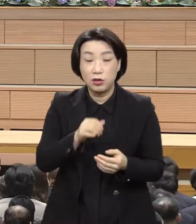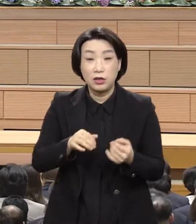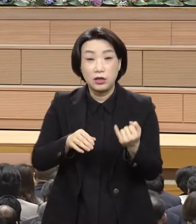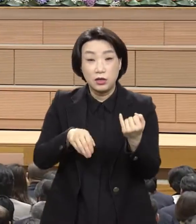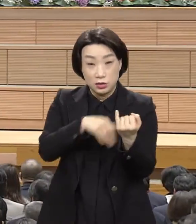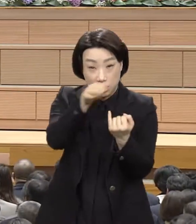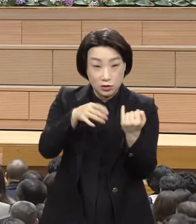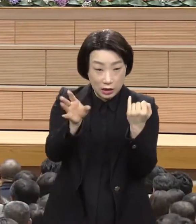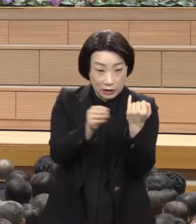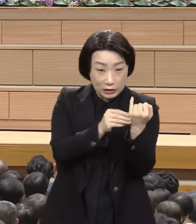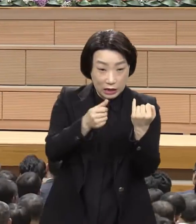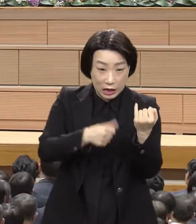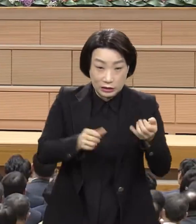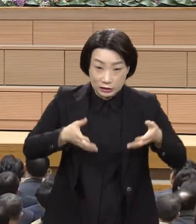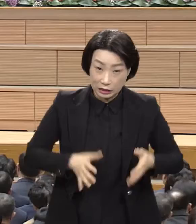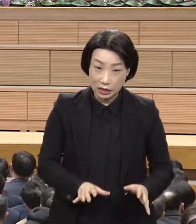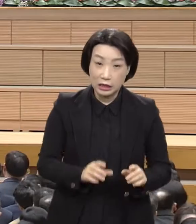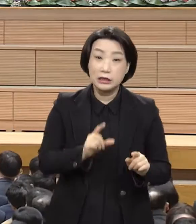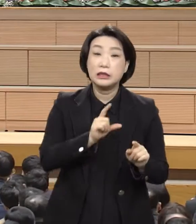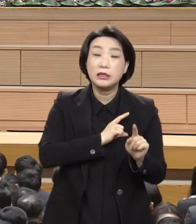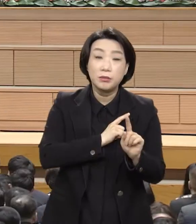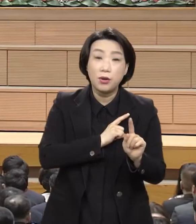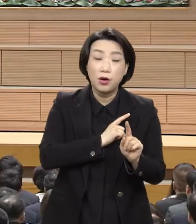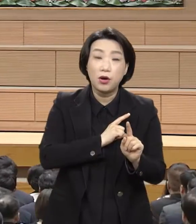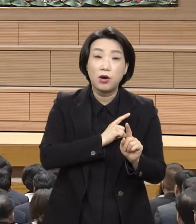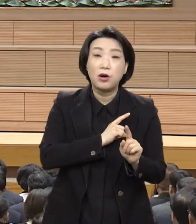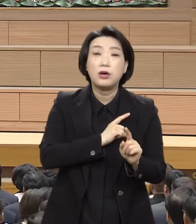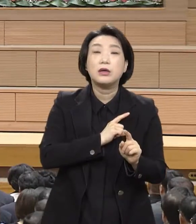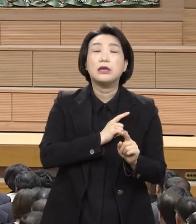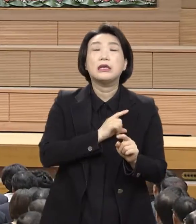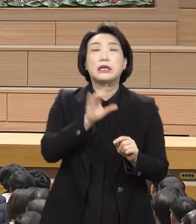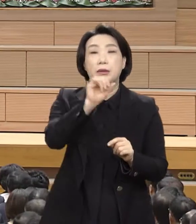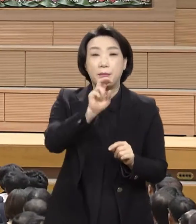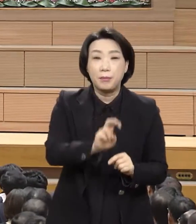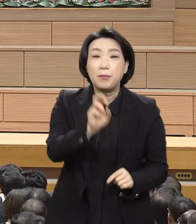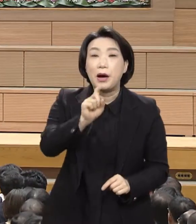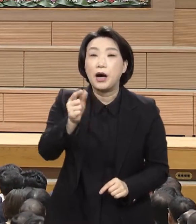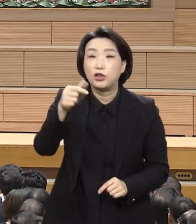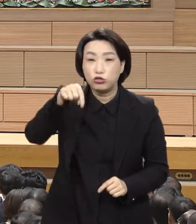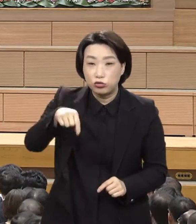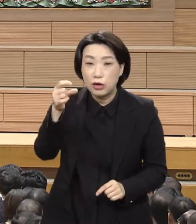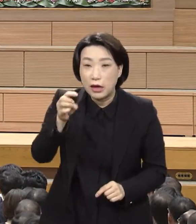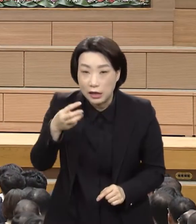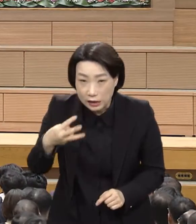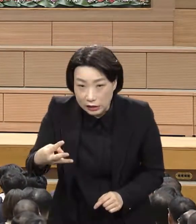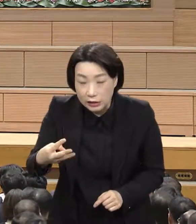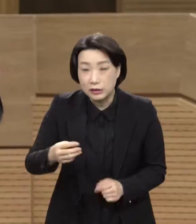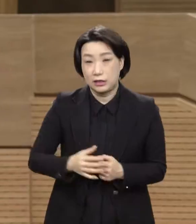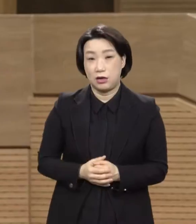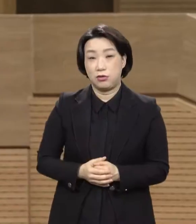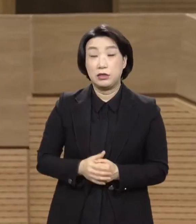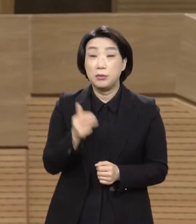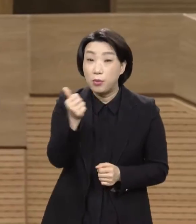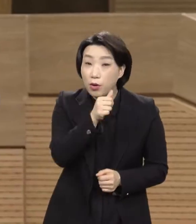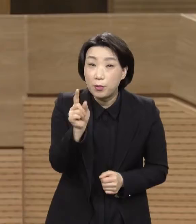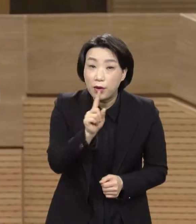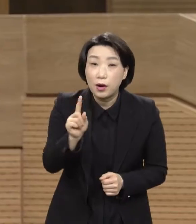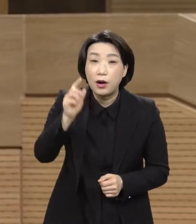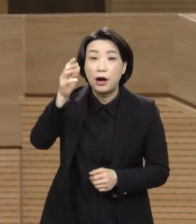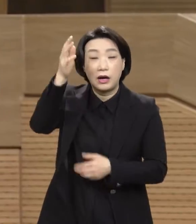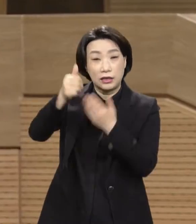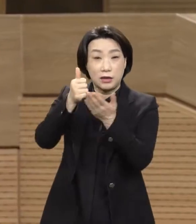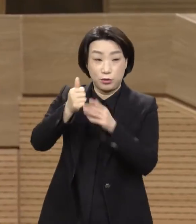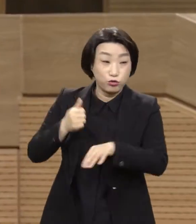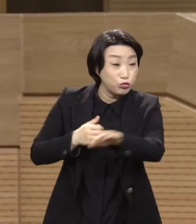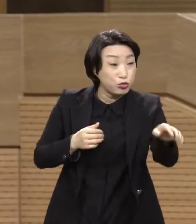처녀가 잉태하여 아들을 낳으리니 그 이름은 임마누엘이라 하리라. 이를 번역한즉